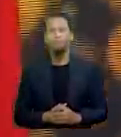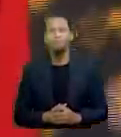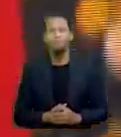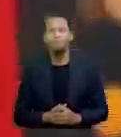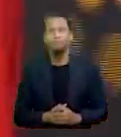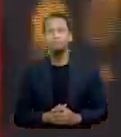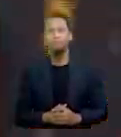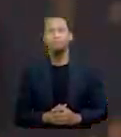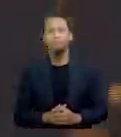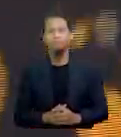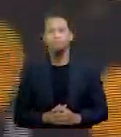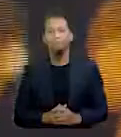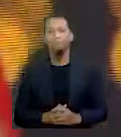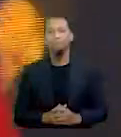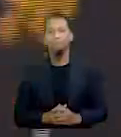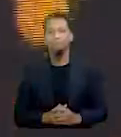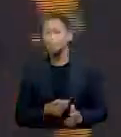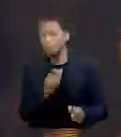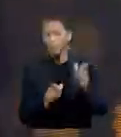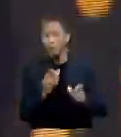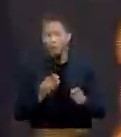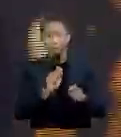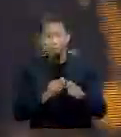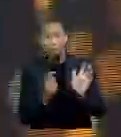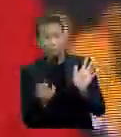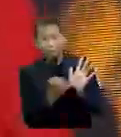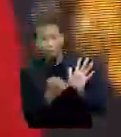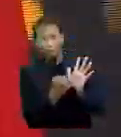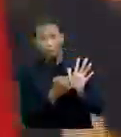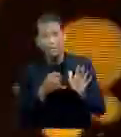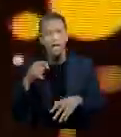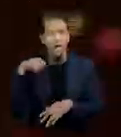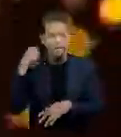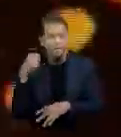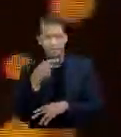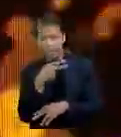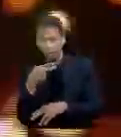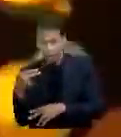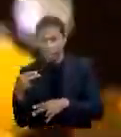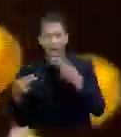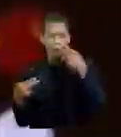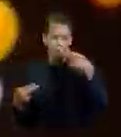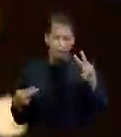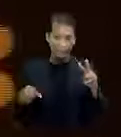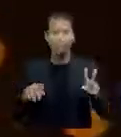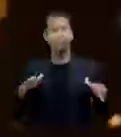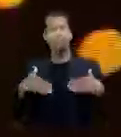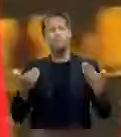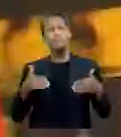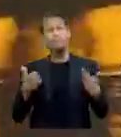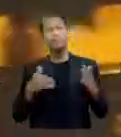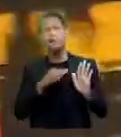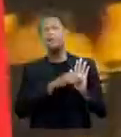Berbagai kolaborasi dan konten kreator serta selebriti dan musisi Indonesia hingga mancanegara menghibur para penonton dalam acara TikTok For Your